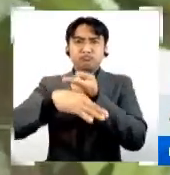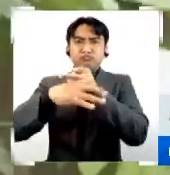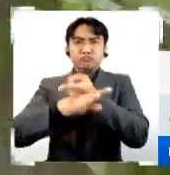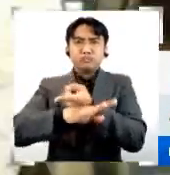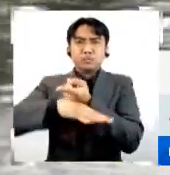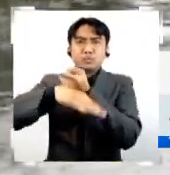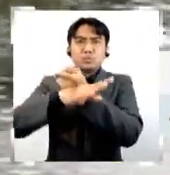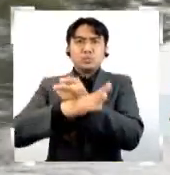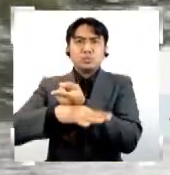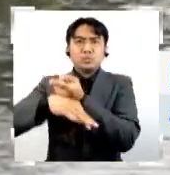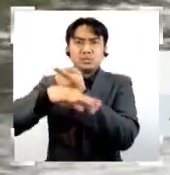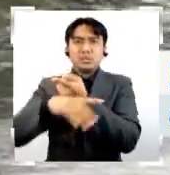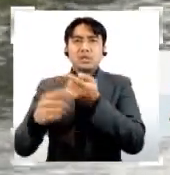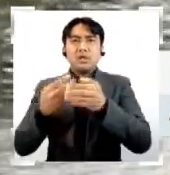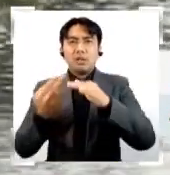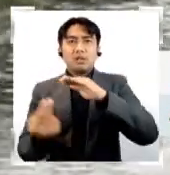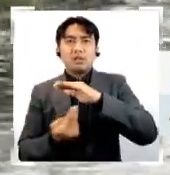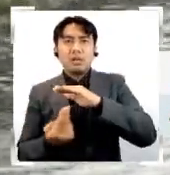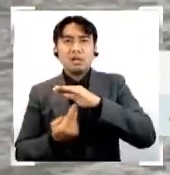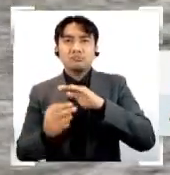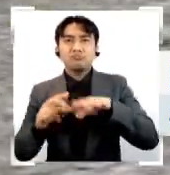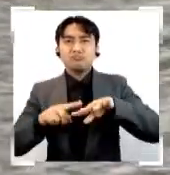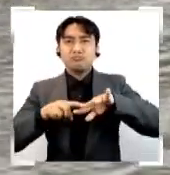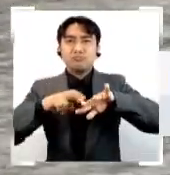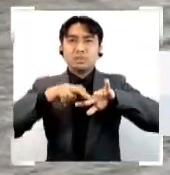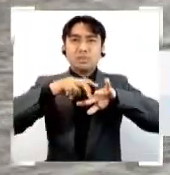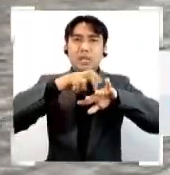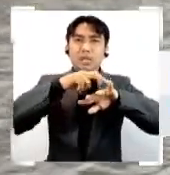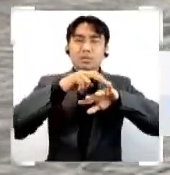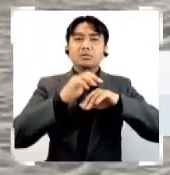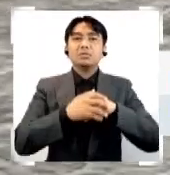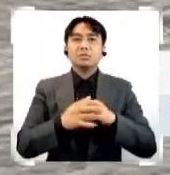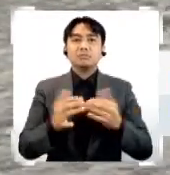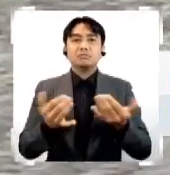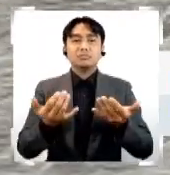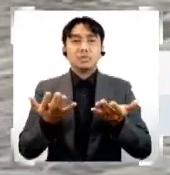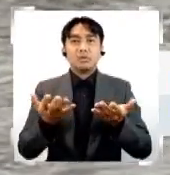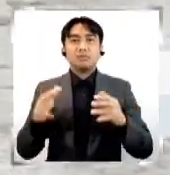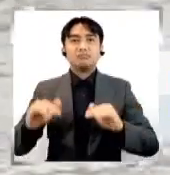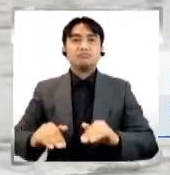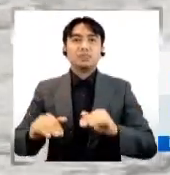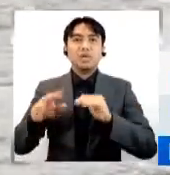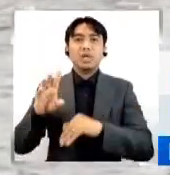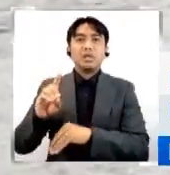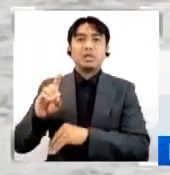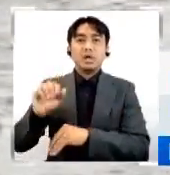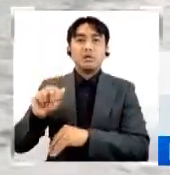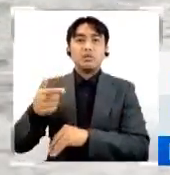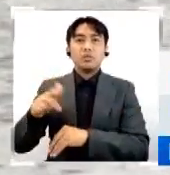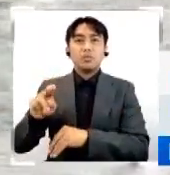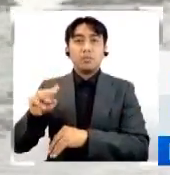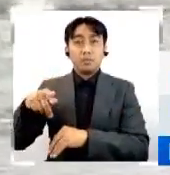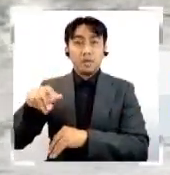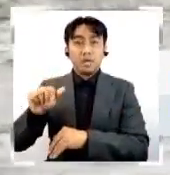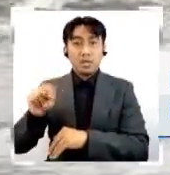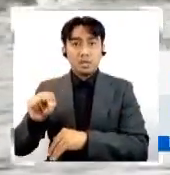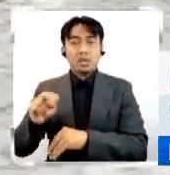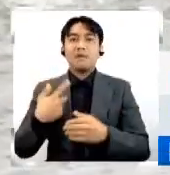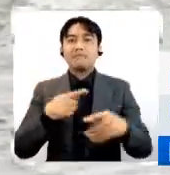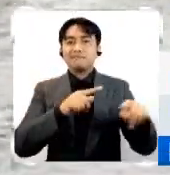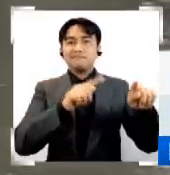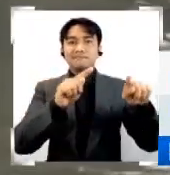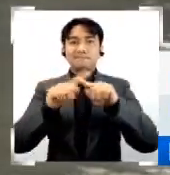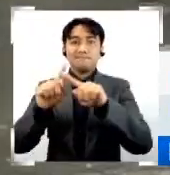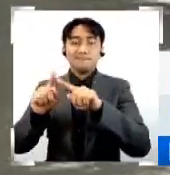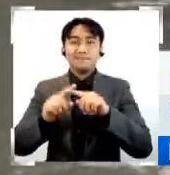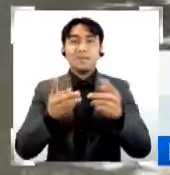hagdan. Baha rin sa ilang barangay sa Dagupan City, gaya sa Pogo Chico, Malwed, Carael at Pantal. Posible